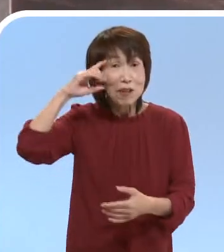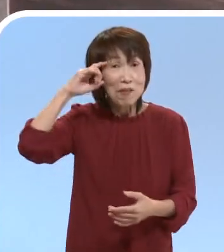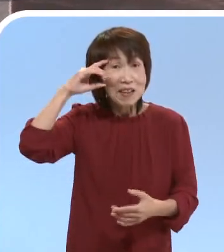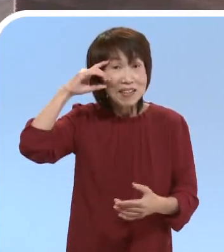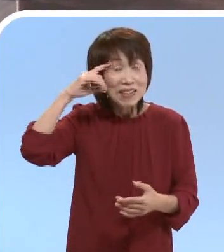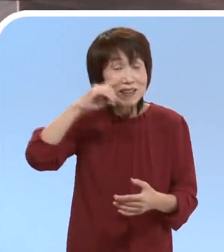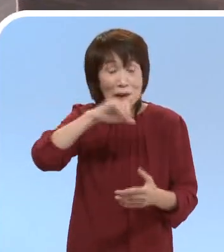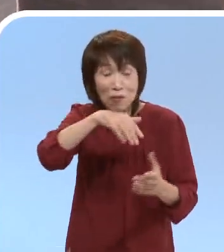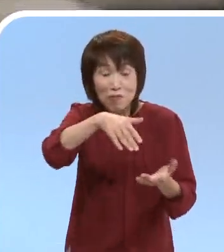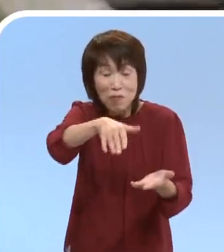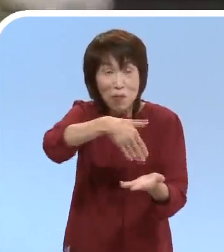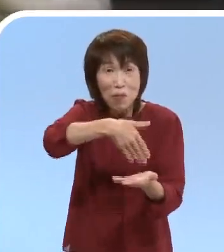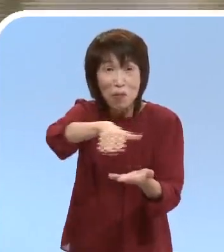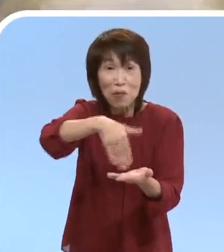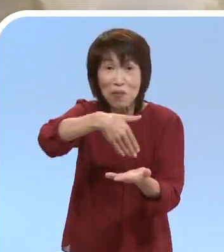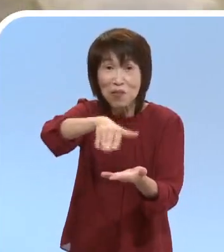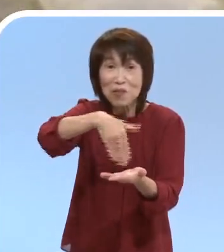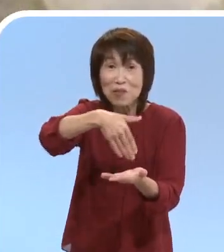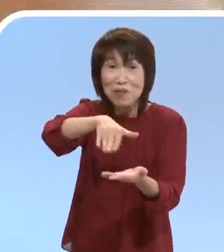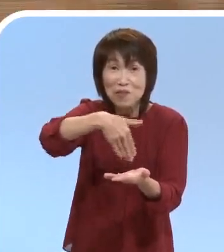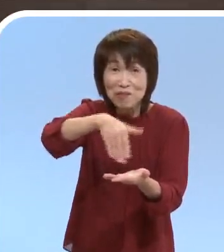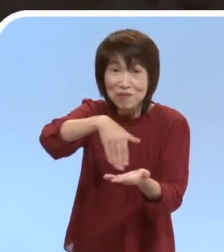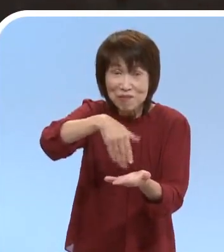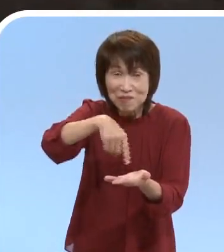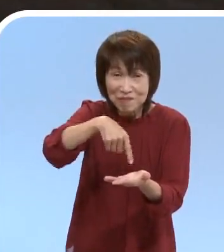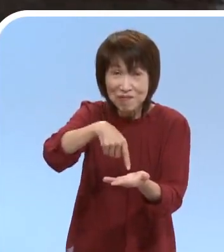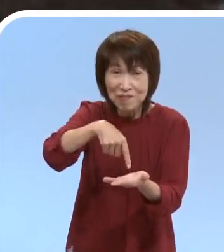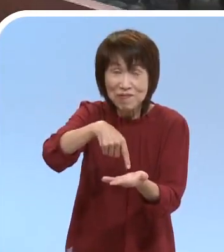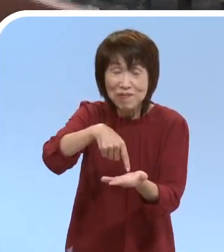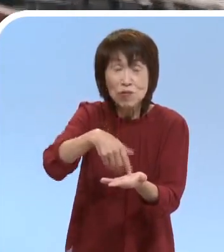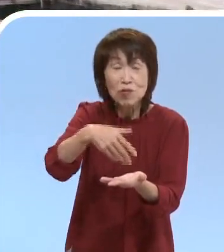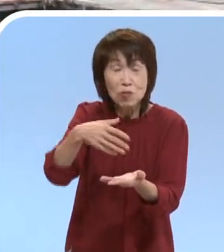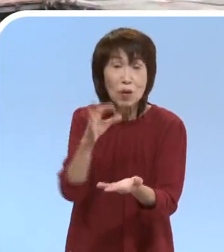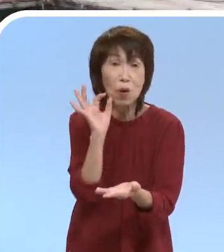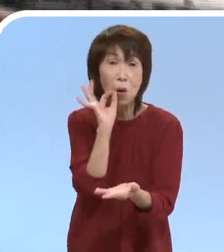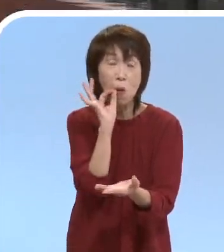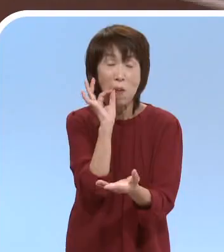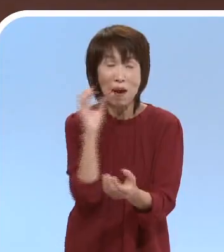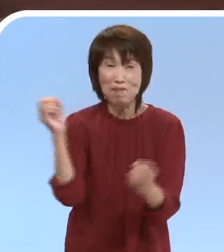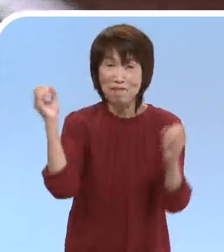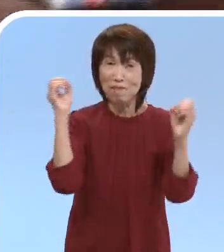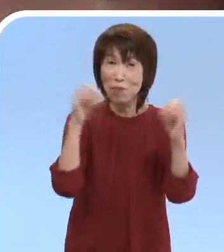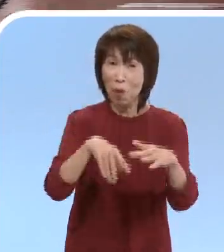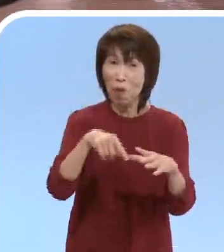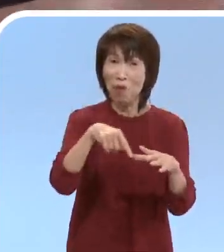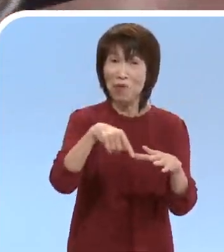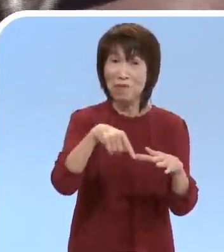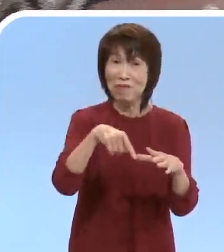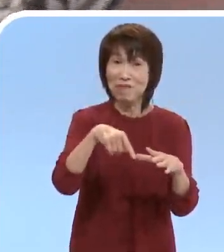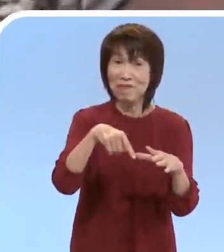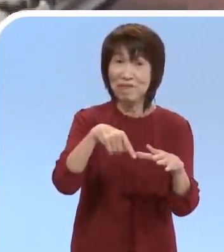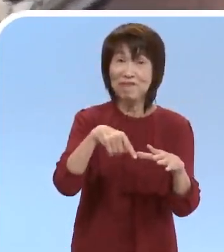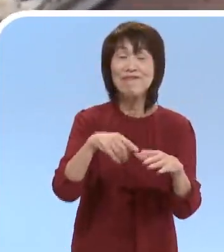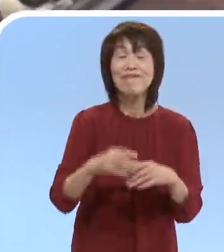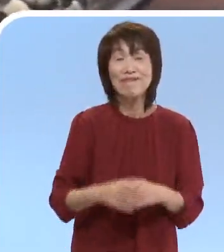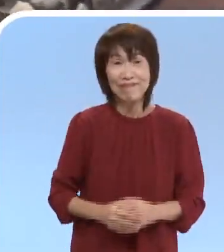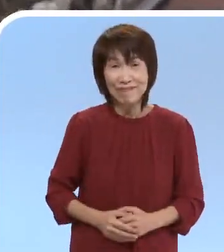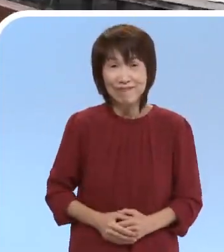刻んだ淡路島産の玉ねぎと刻みニンニクを入れて炒めた後、お米を投入、